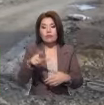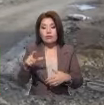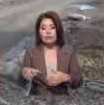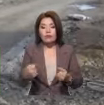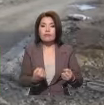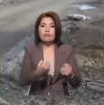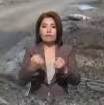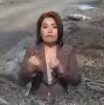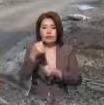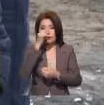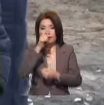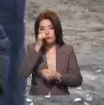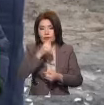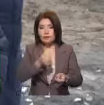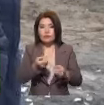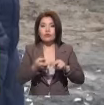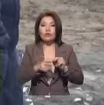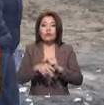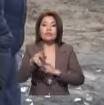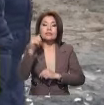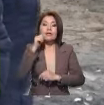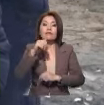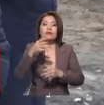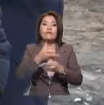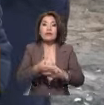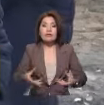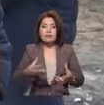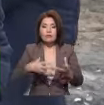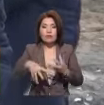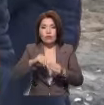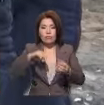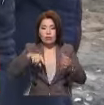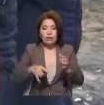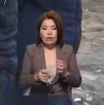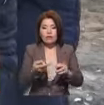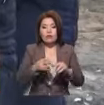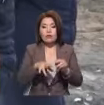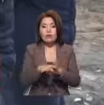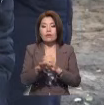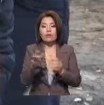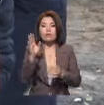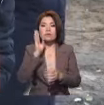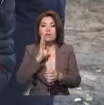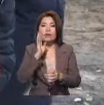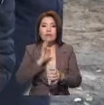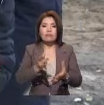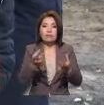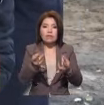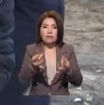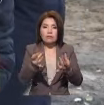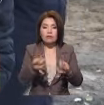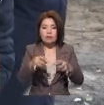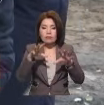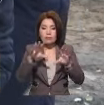өзі батып әрең жүруде. Ертең көктемде бұлдың бәрі ойылып, біздің мына су, мына саз балжық,